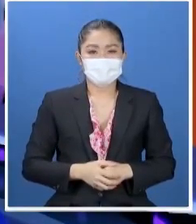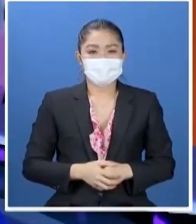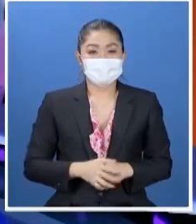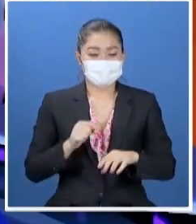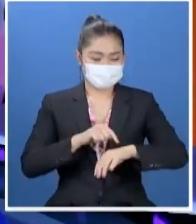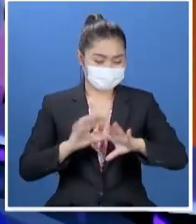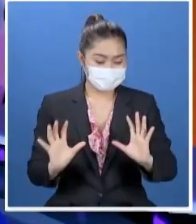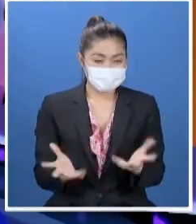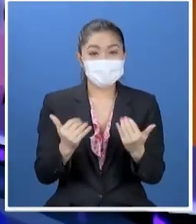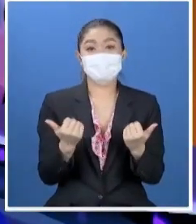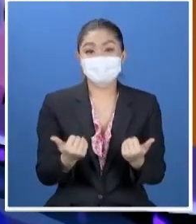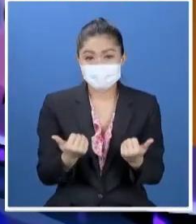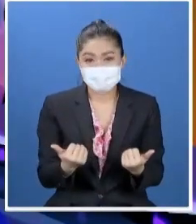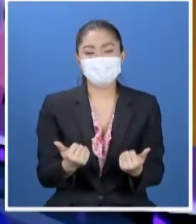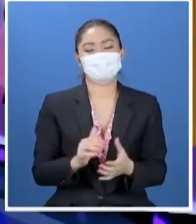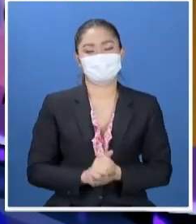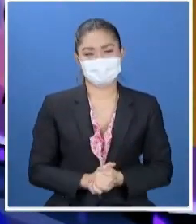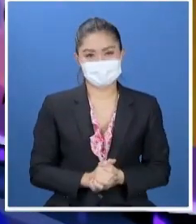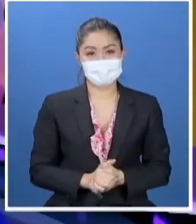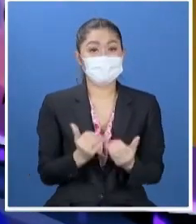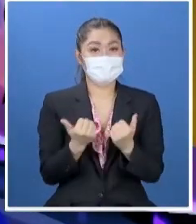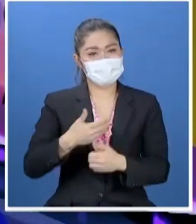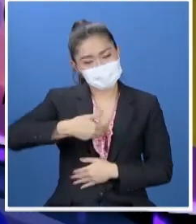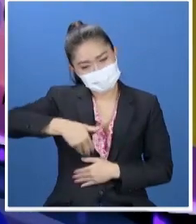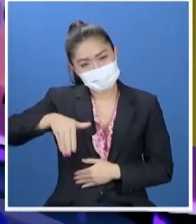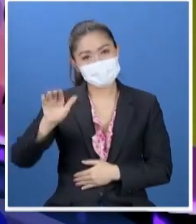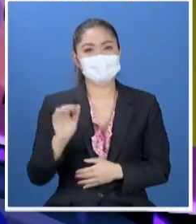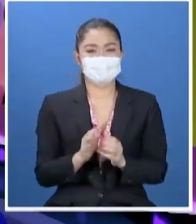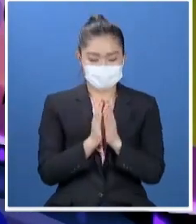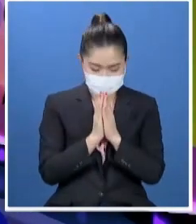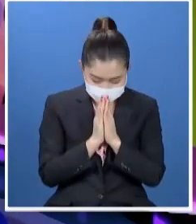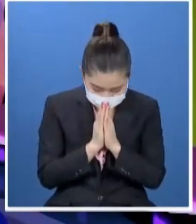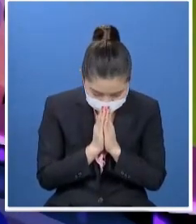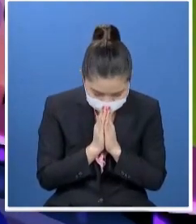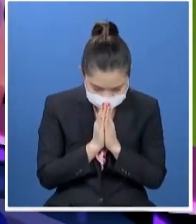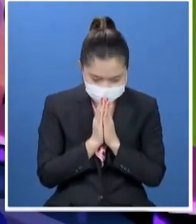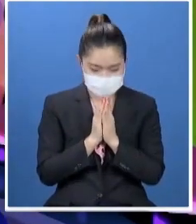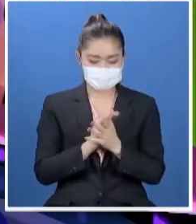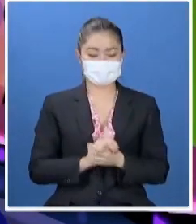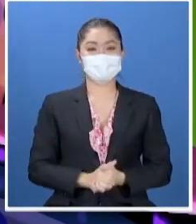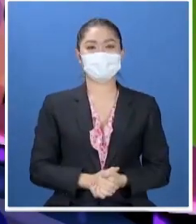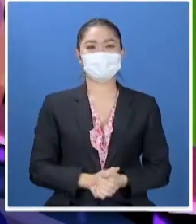หมดเวลาของข่าวเล่าเรื่องนอกเรื่องข่าวแล้วนะคะวันนี้ลาคุณผู้ชมไปก่อนสวัสดีค่ะ